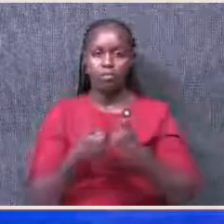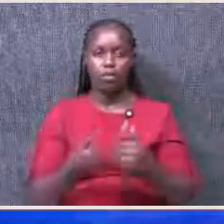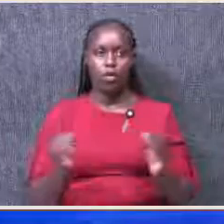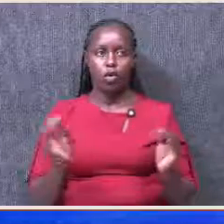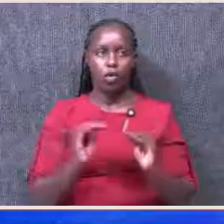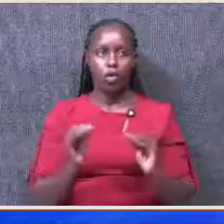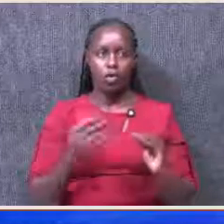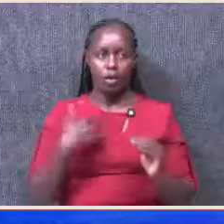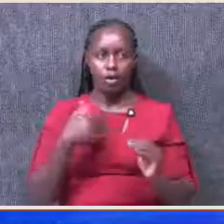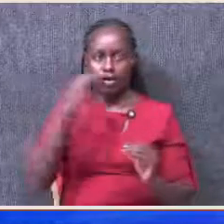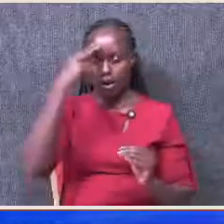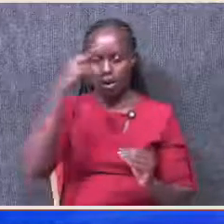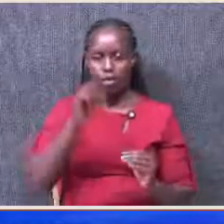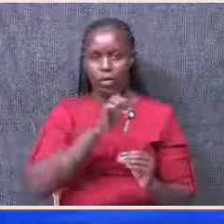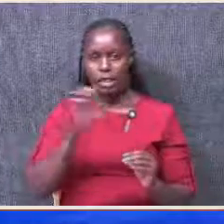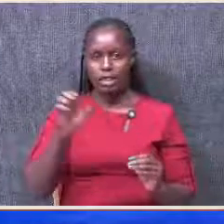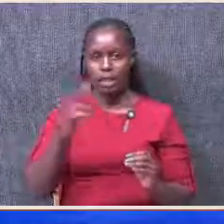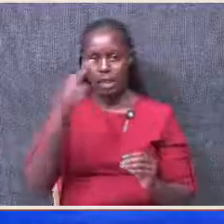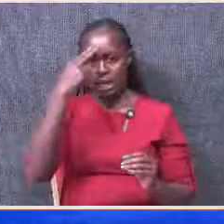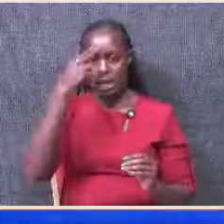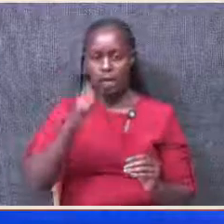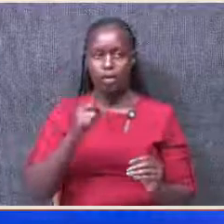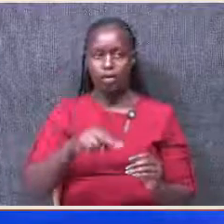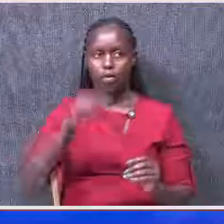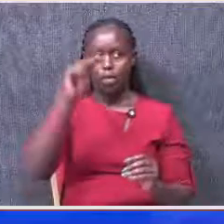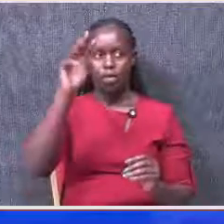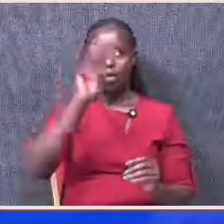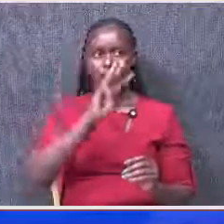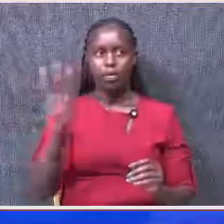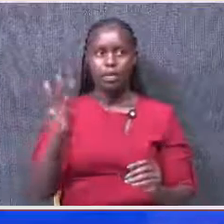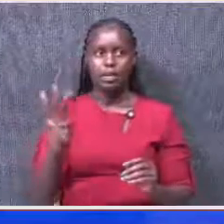ni Narok East na Narok North na Narok West.